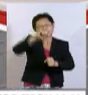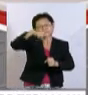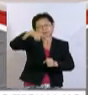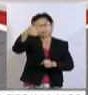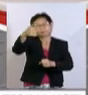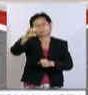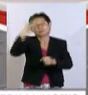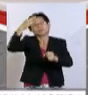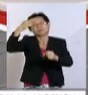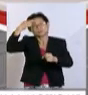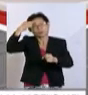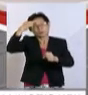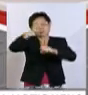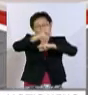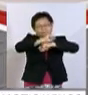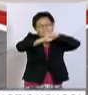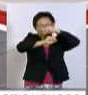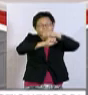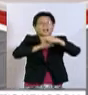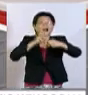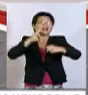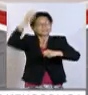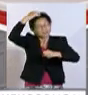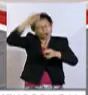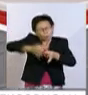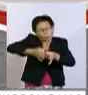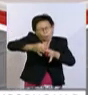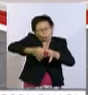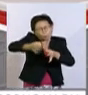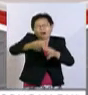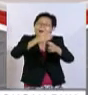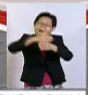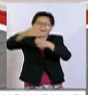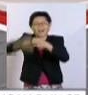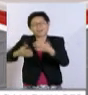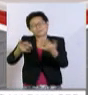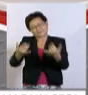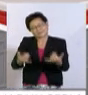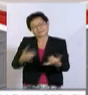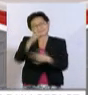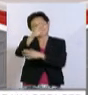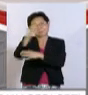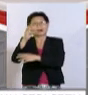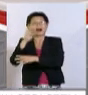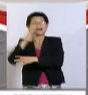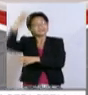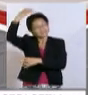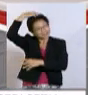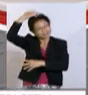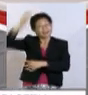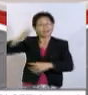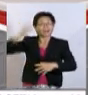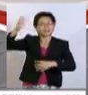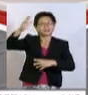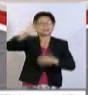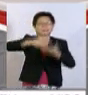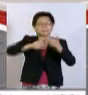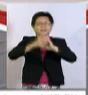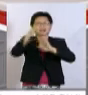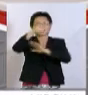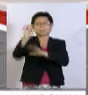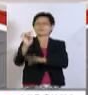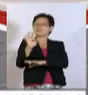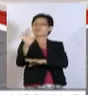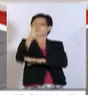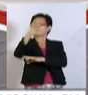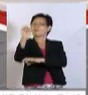menjadi antara faktor penstrukturan air Selangor tertangguh selesai hari ini. Syarikat Air Selangor akan menjadi syarikat